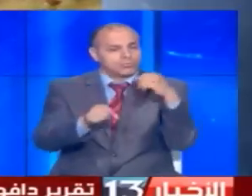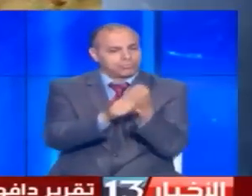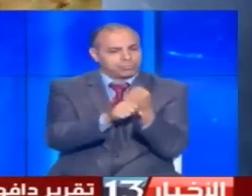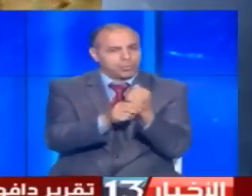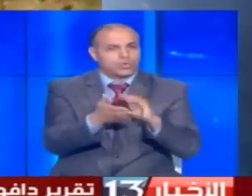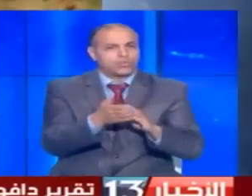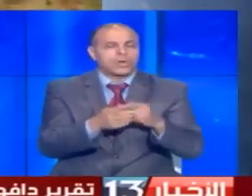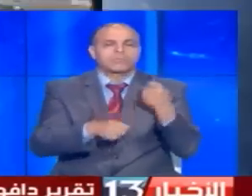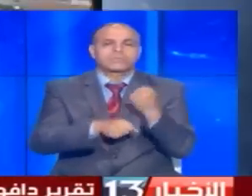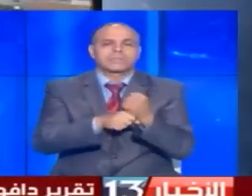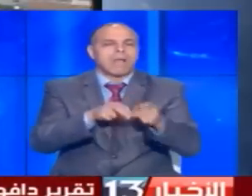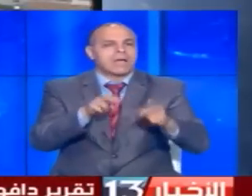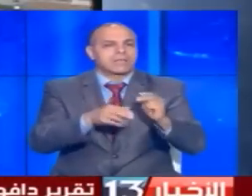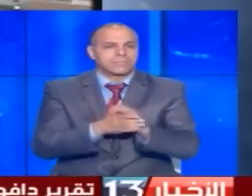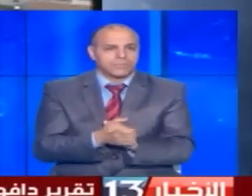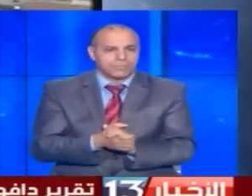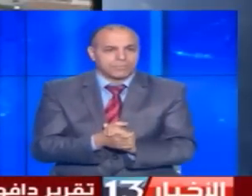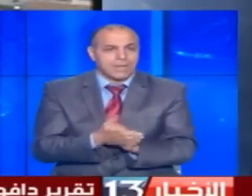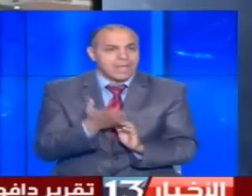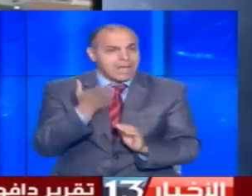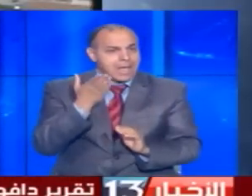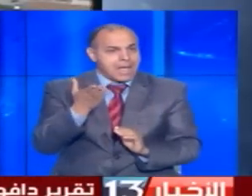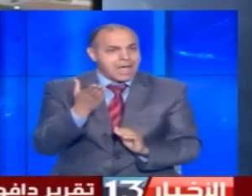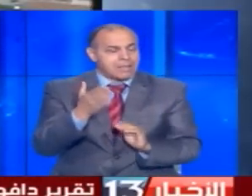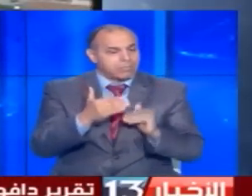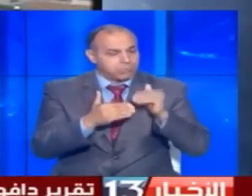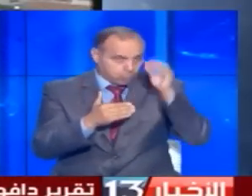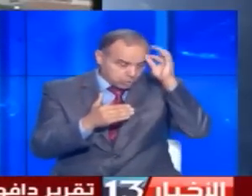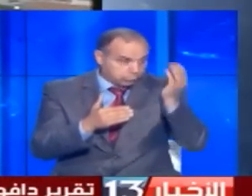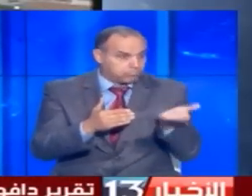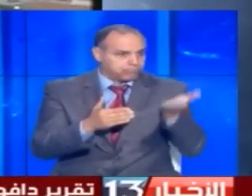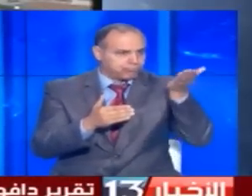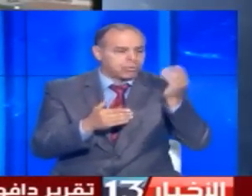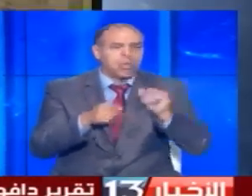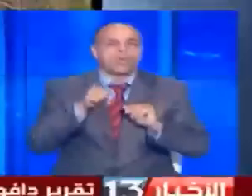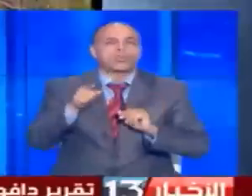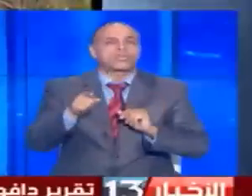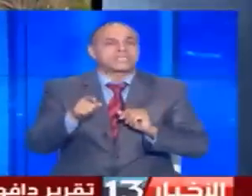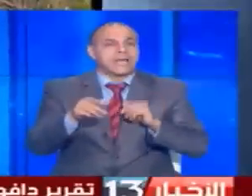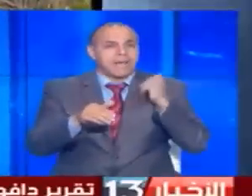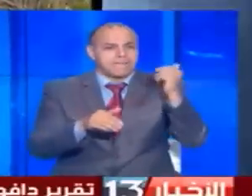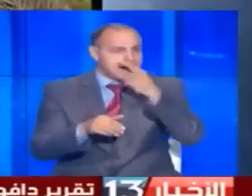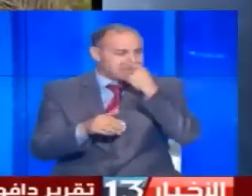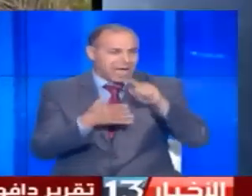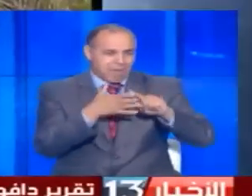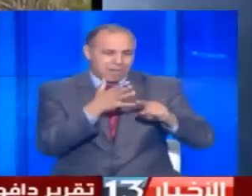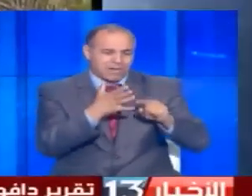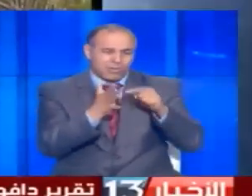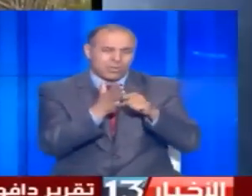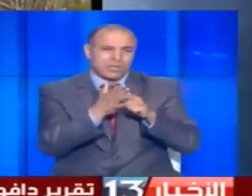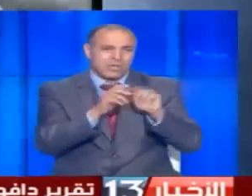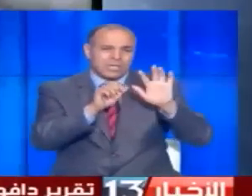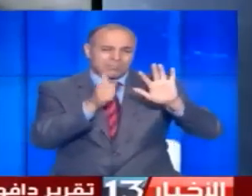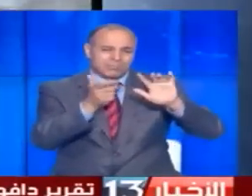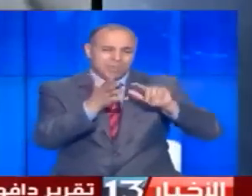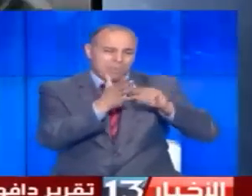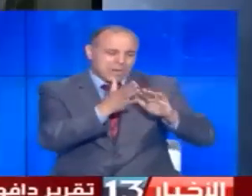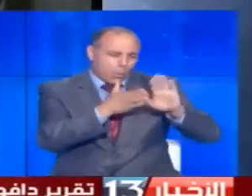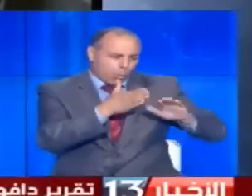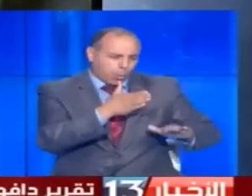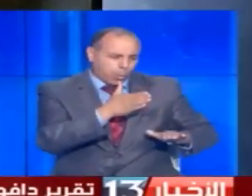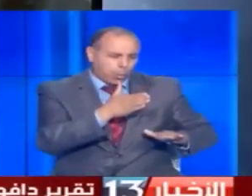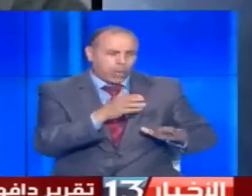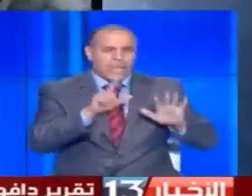وسوق الإنتاج. وتأتي هذه القفزة النوعية التي حققتها تونس بعد تراجعها ب 63 مركزا في